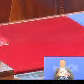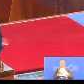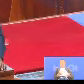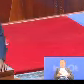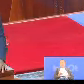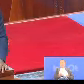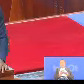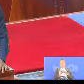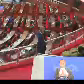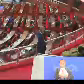maluga Gira